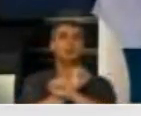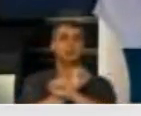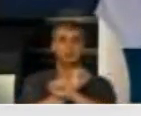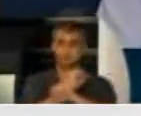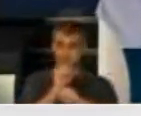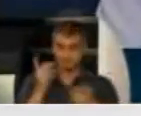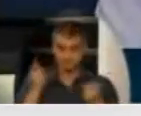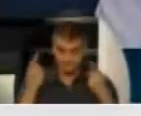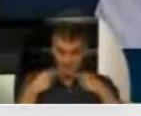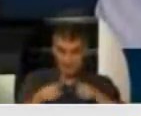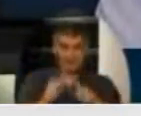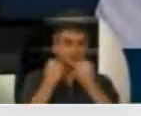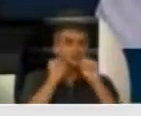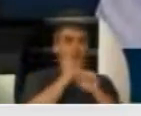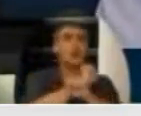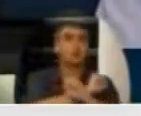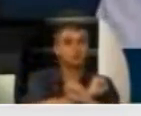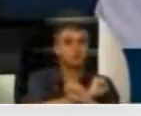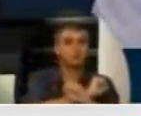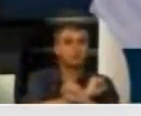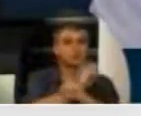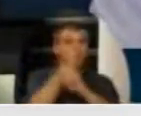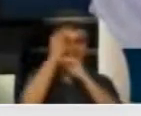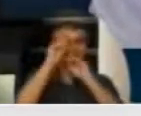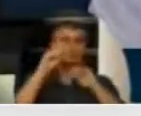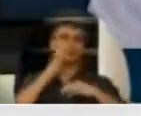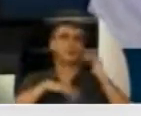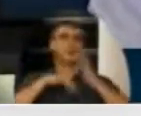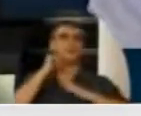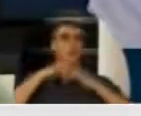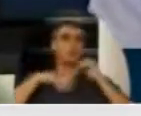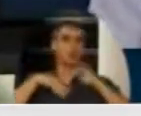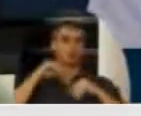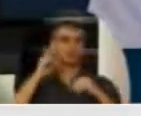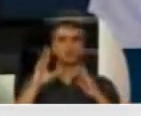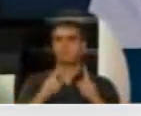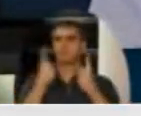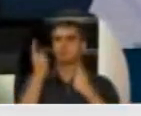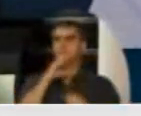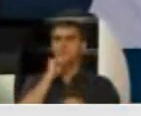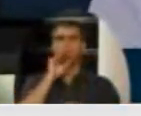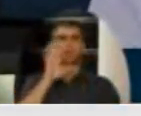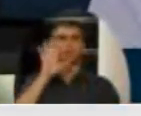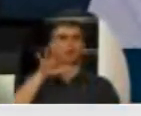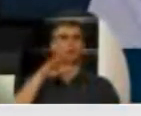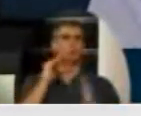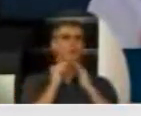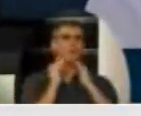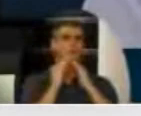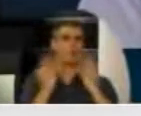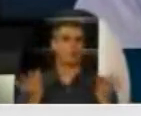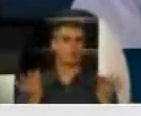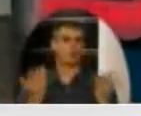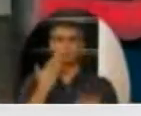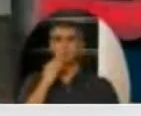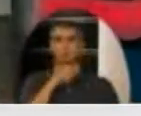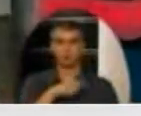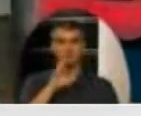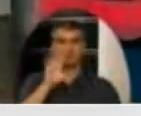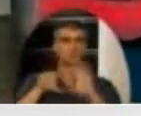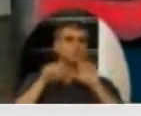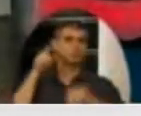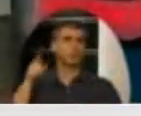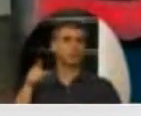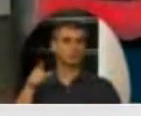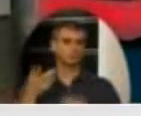או במקביל לשחרור האסירים, ההודעה על הבנייה, ופתאום הם מדברים על 5,000 יחידות דיור בירושלים